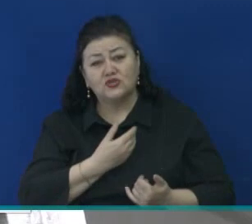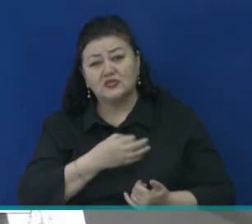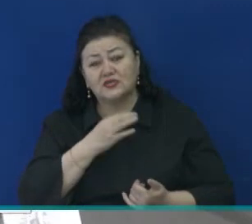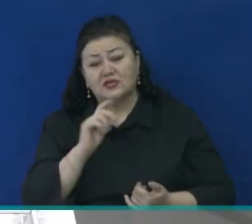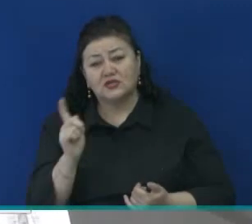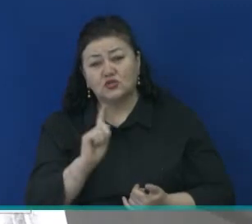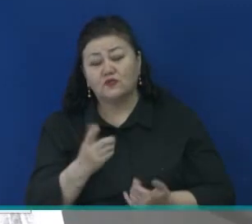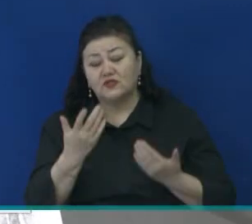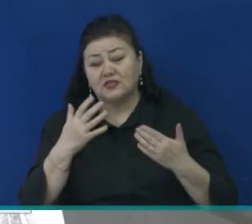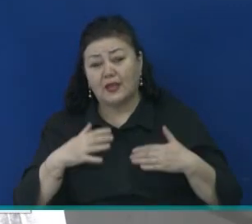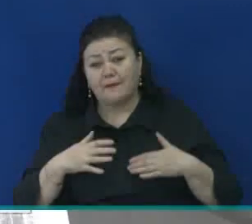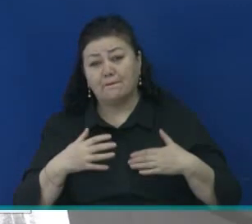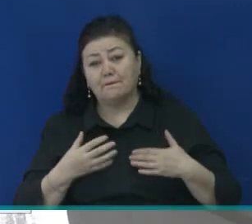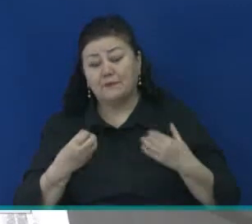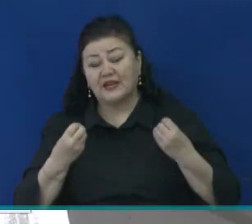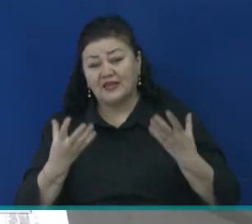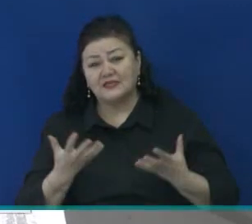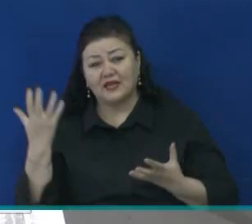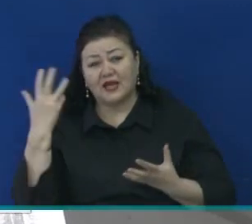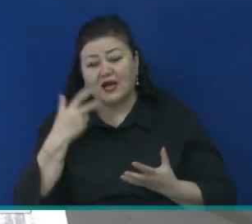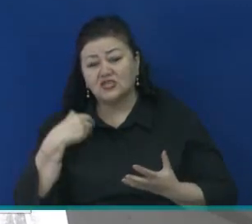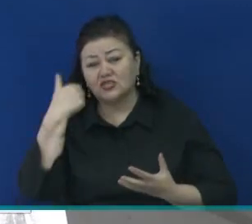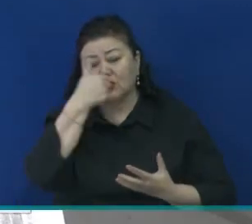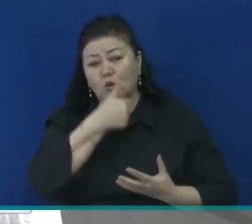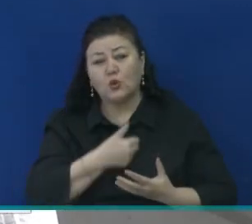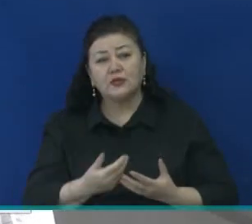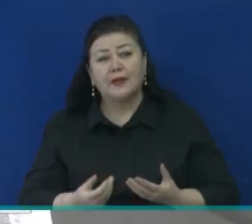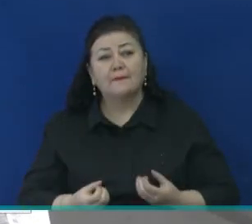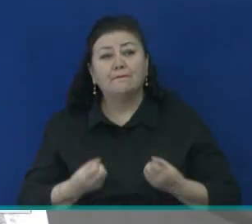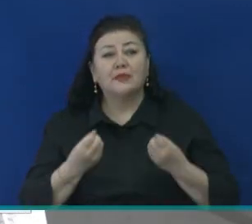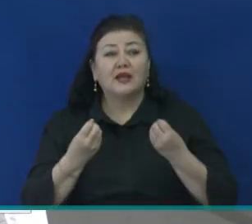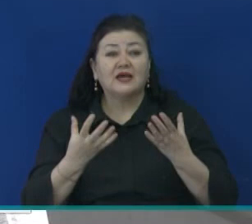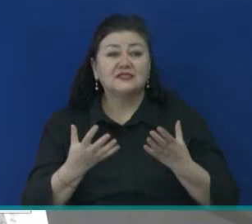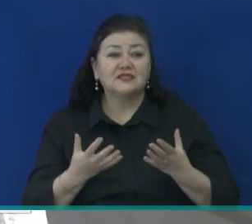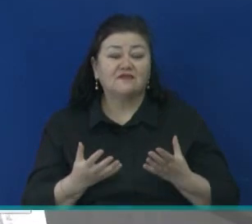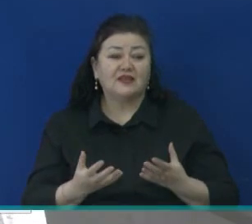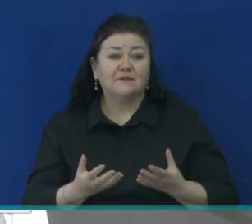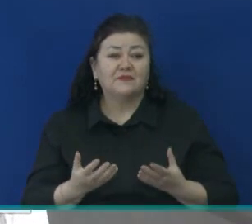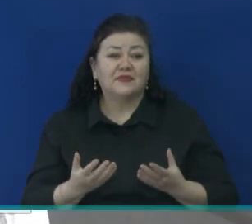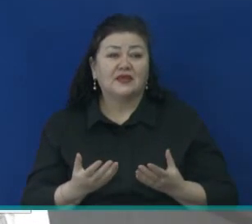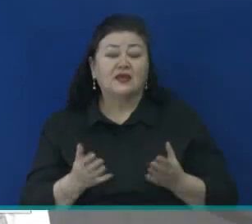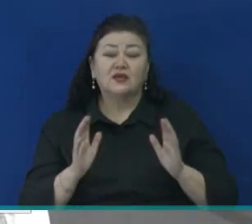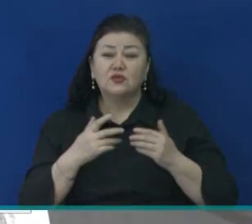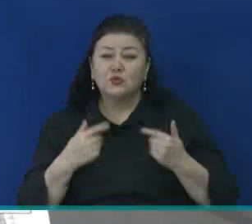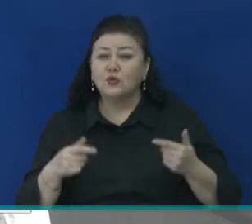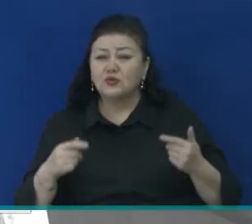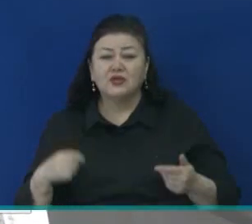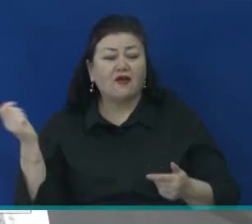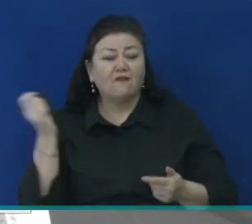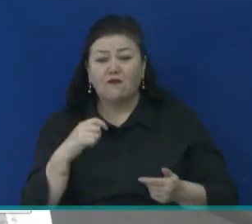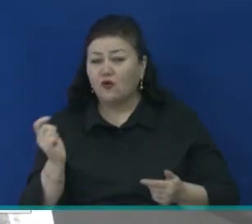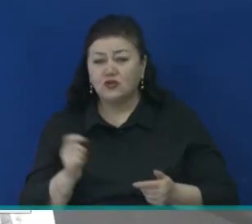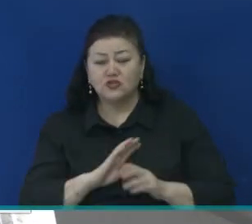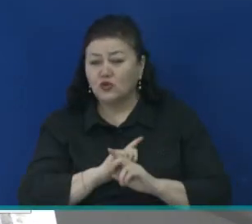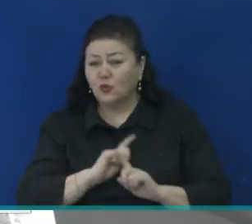продолжался. Осы мерекенің әр қашан осылай жыл сайын жалғасқанын және жеңіс күндерімен ғана жиналғанымызды қалаймын. Басқа соғыстар болмаса екен дегім